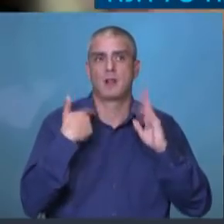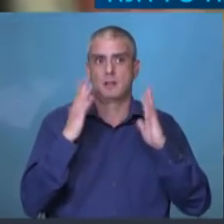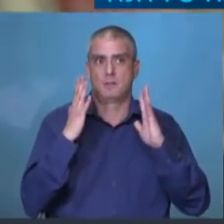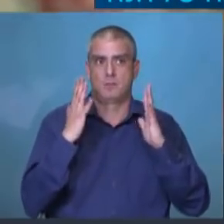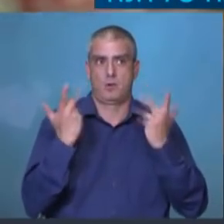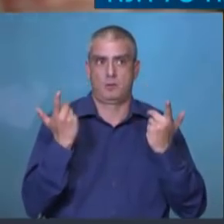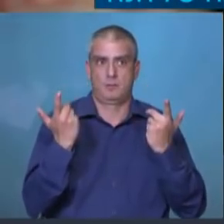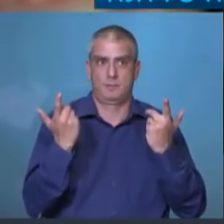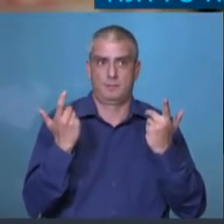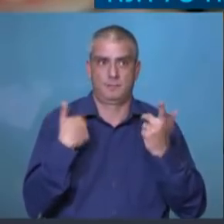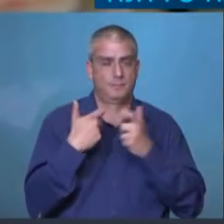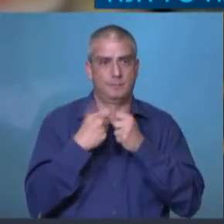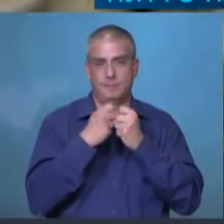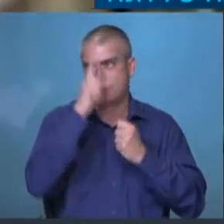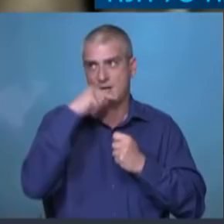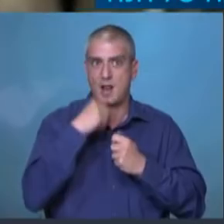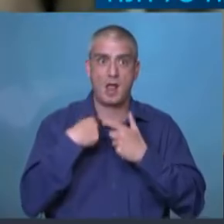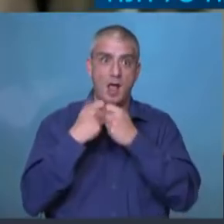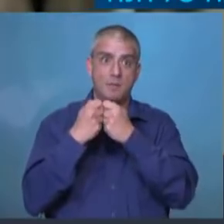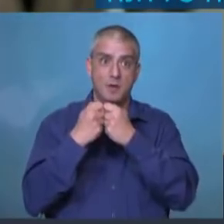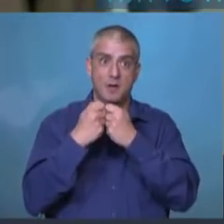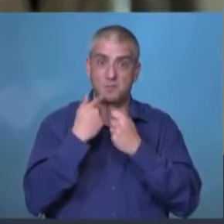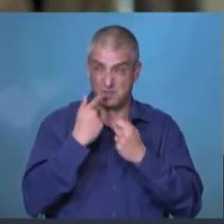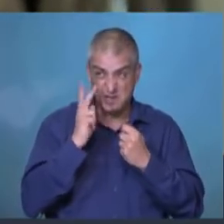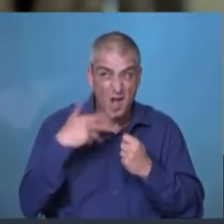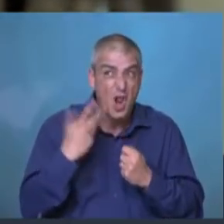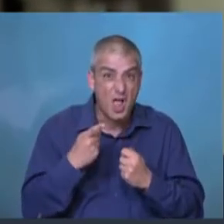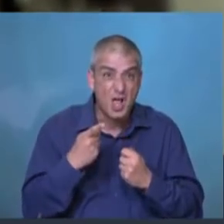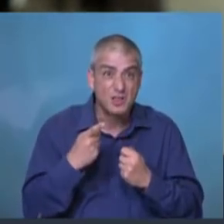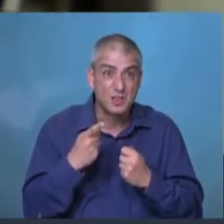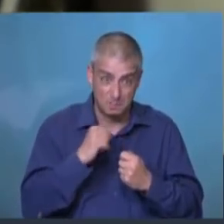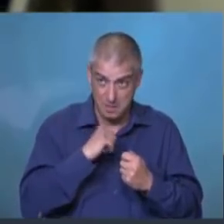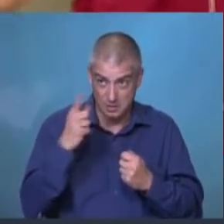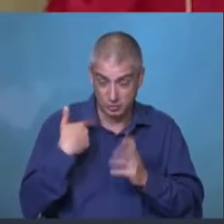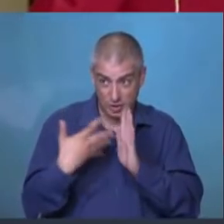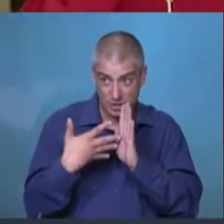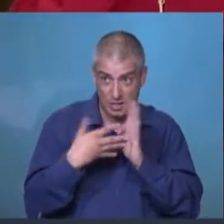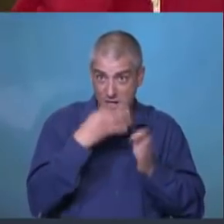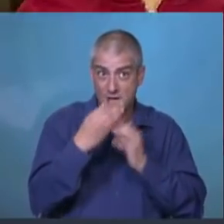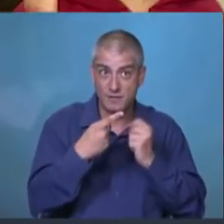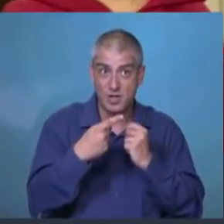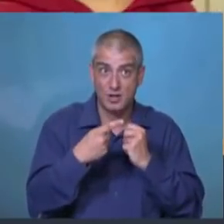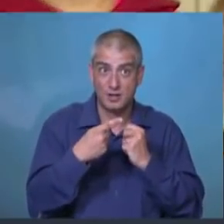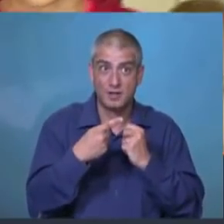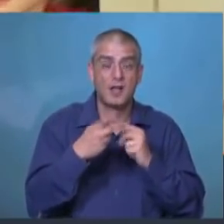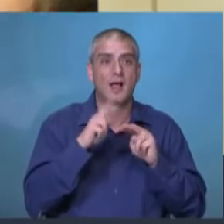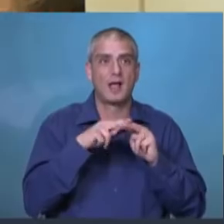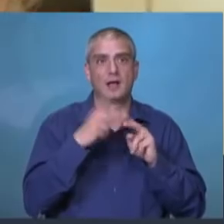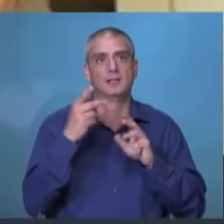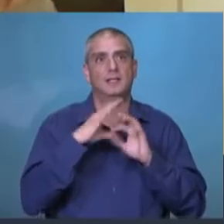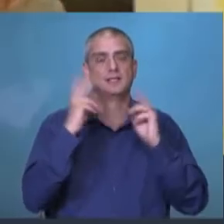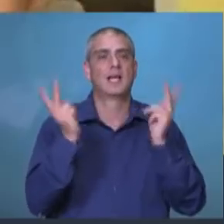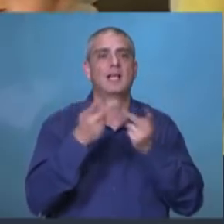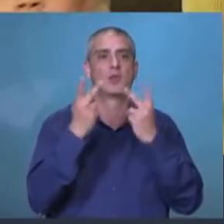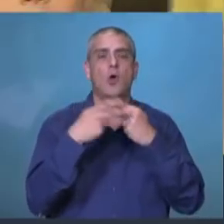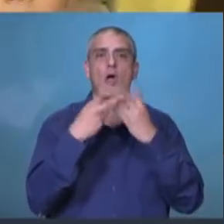זה קרה גם, סימסתי ישר לאבא שלי, אמרתי, זה יכול להיות, זה מעניין אותך, שנחקור את זה. כך יצא למסע לאיתור